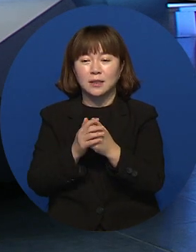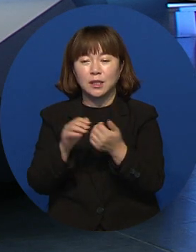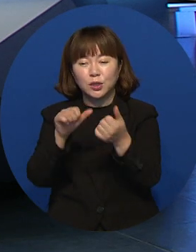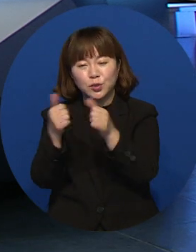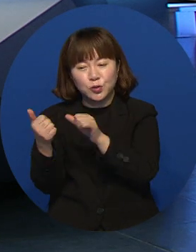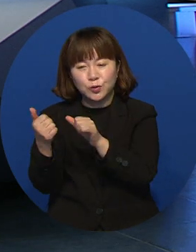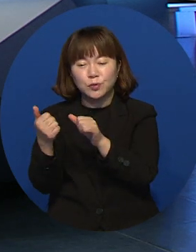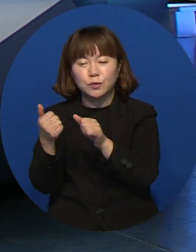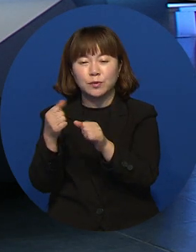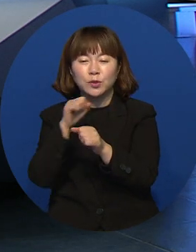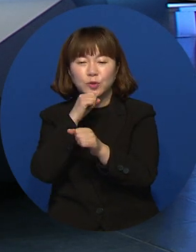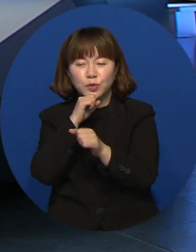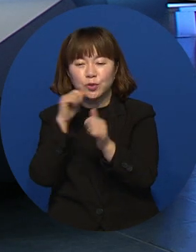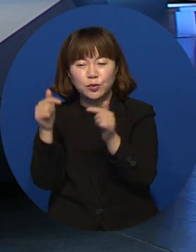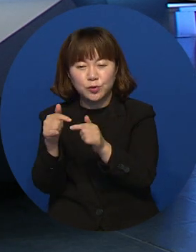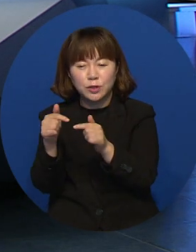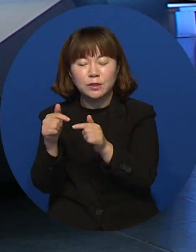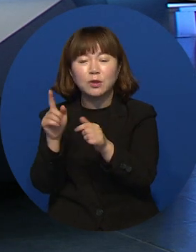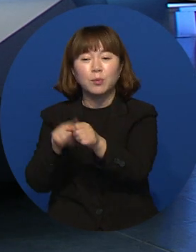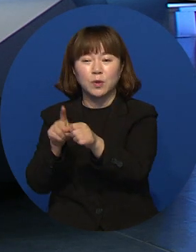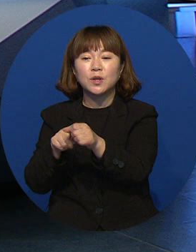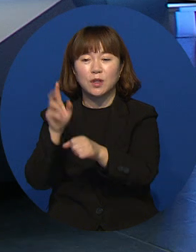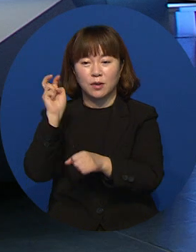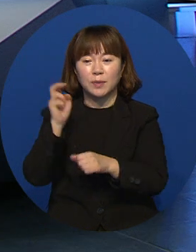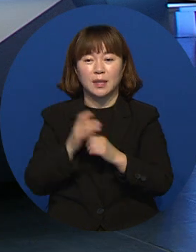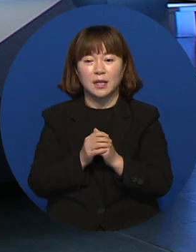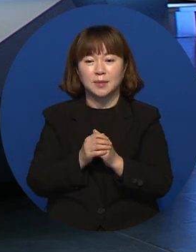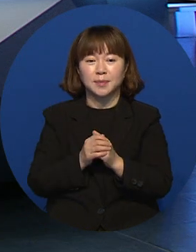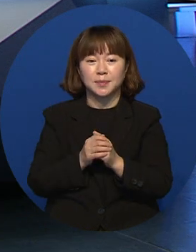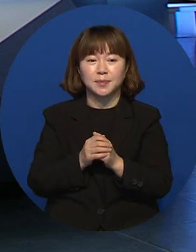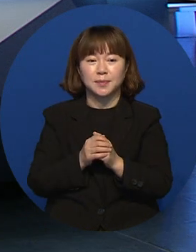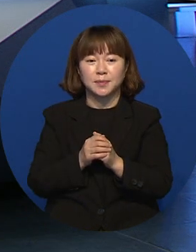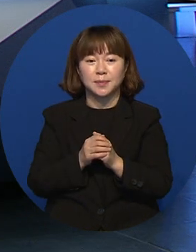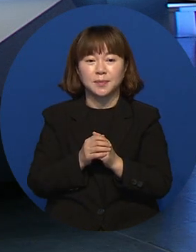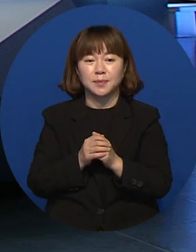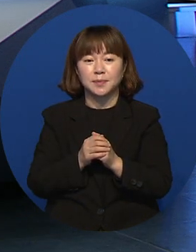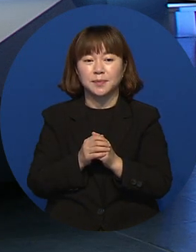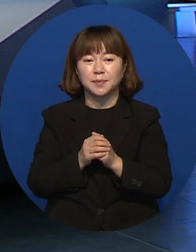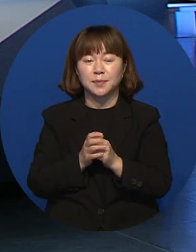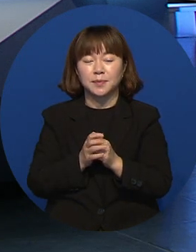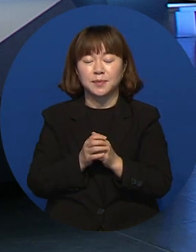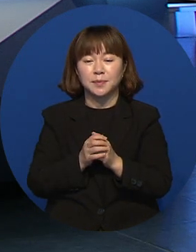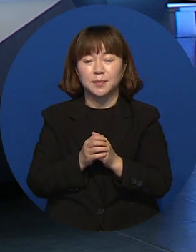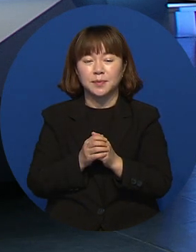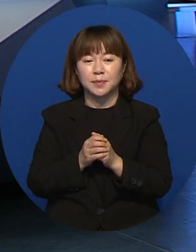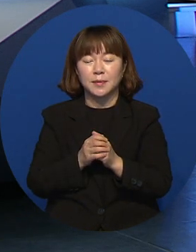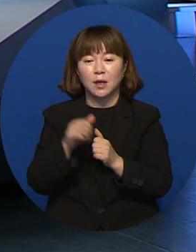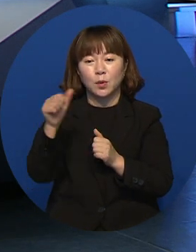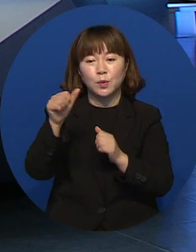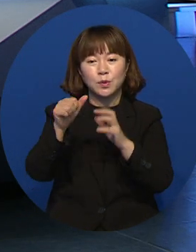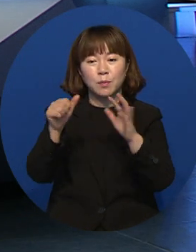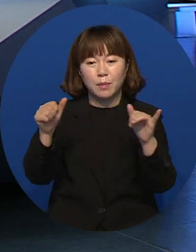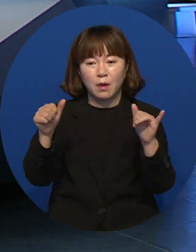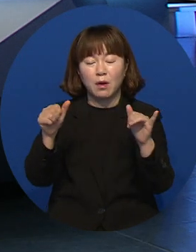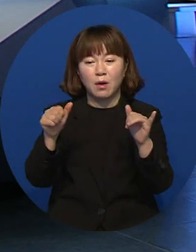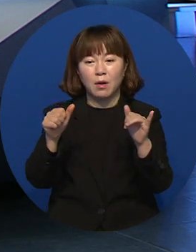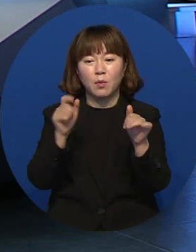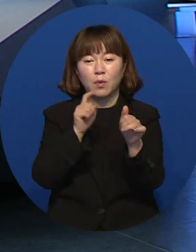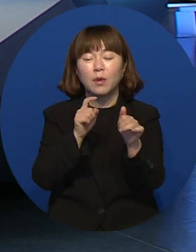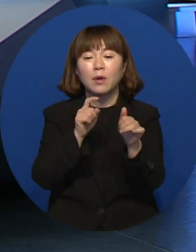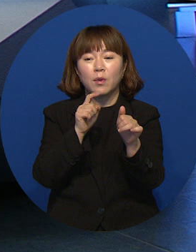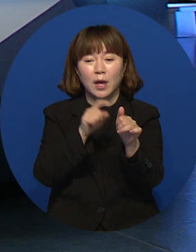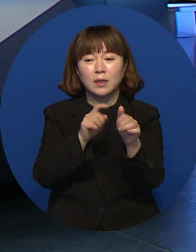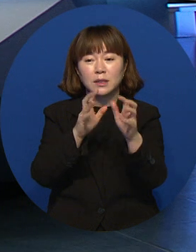하려고 전부 방침인 걸 알려 있고 지금 아마 그 저번에 그 중 수 본인과 발표가 15,000명 까지 확진 자가 생겼을